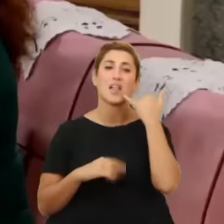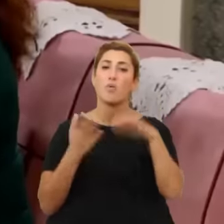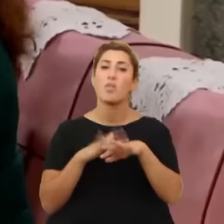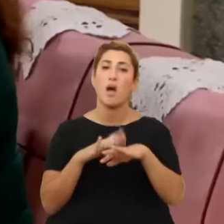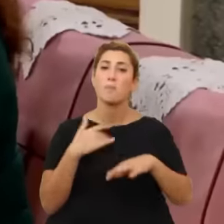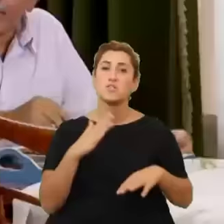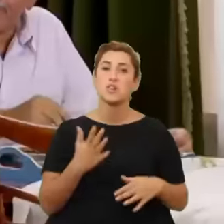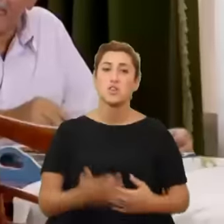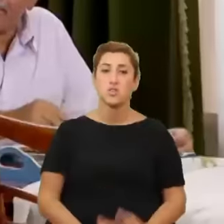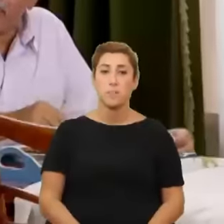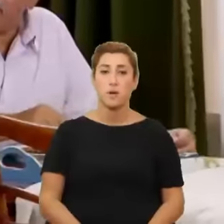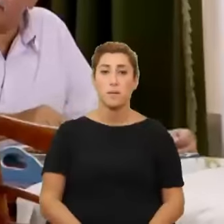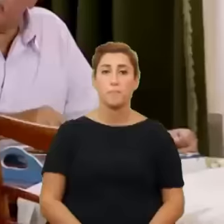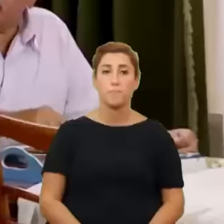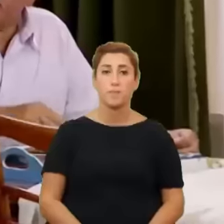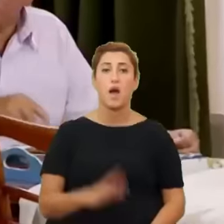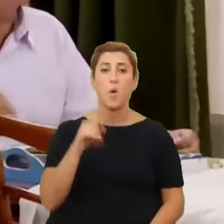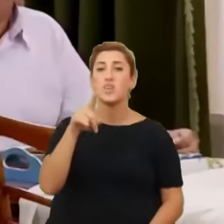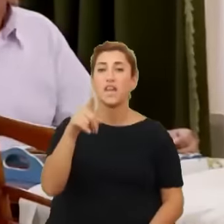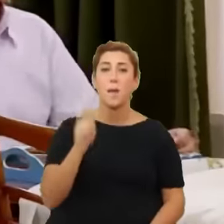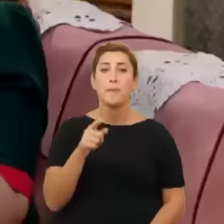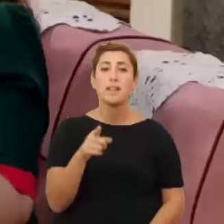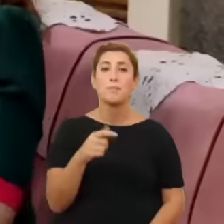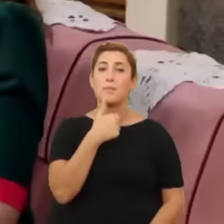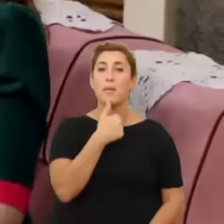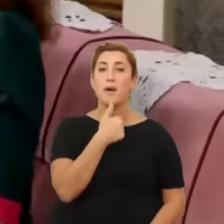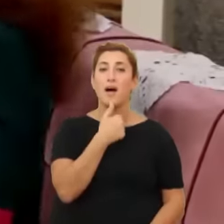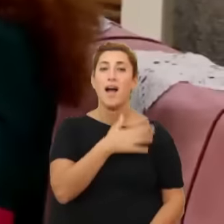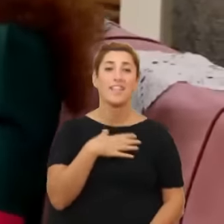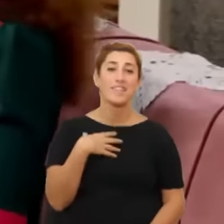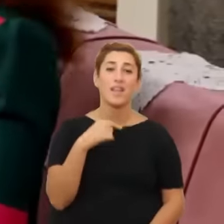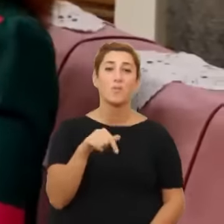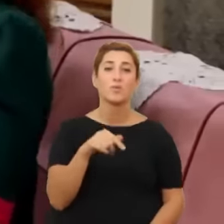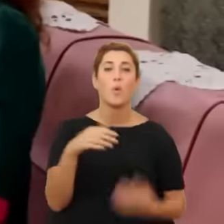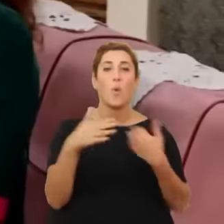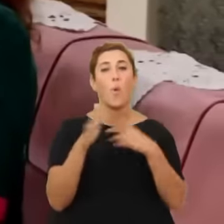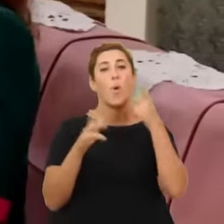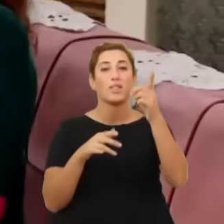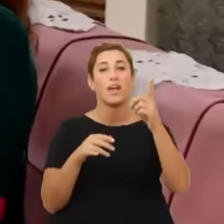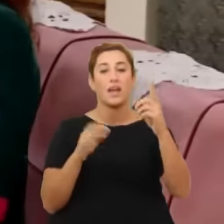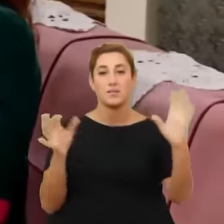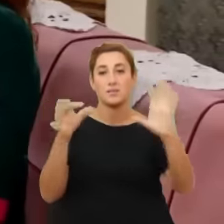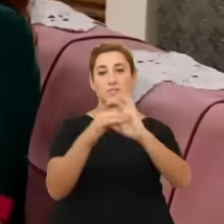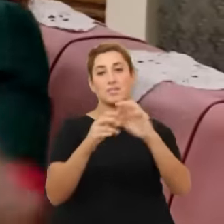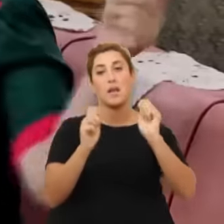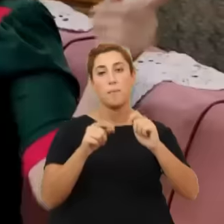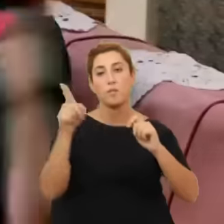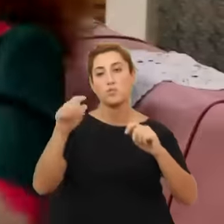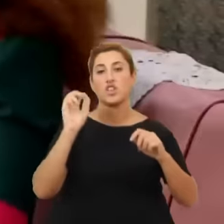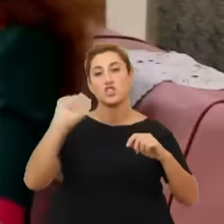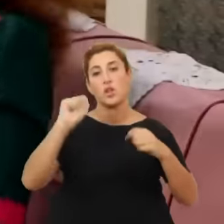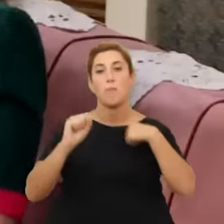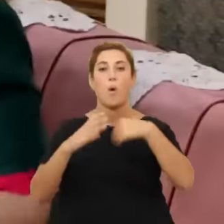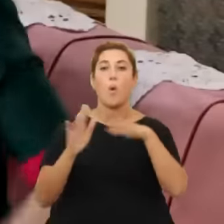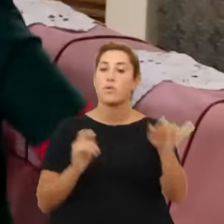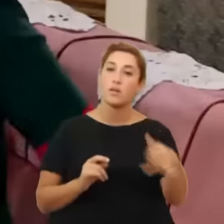ne yapacağız acaba? Aa! Onu şey yapalım mı? Baba, anne, bu odaya paralel olarak kullanalım. Buradan çalarsa